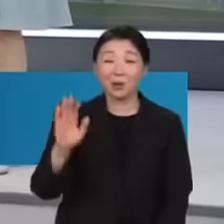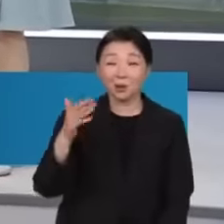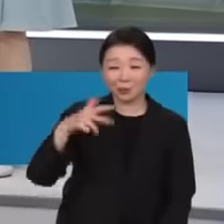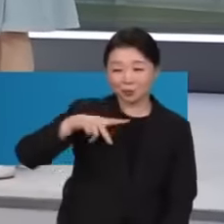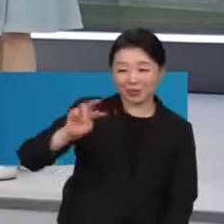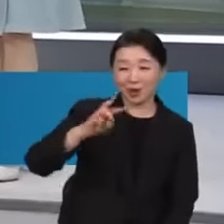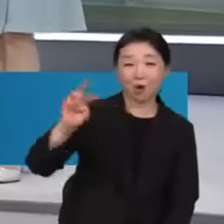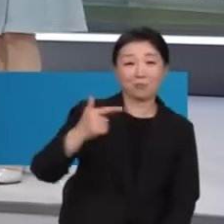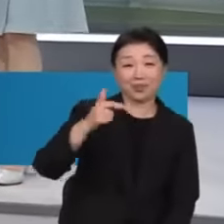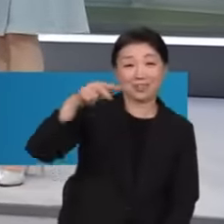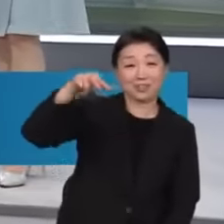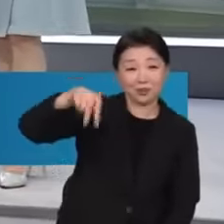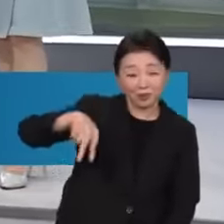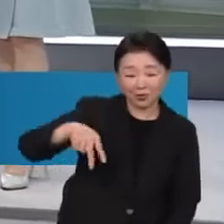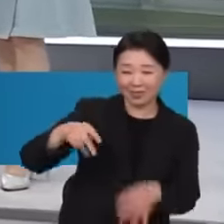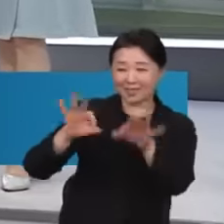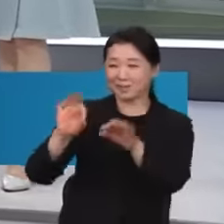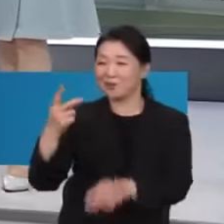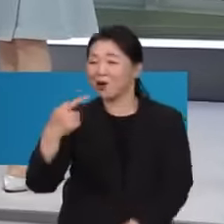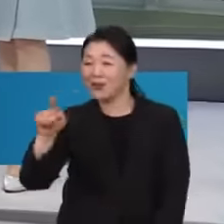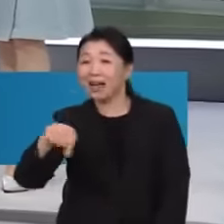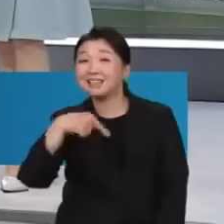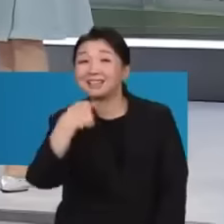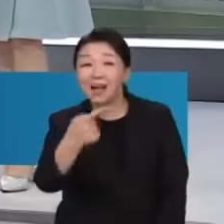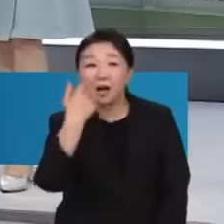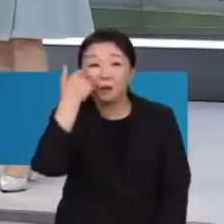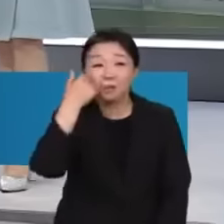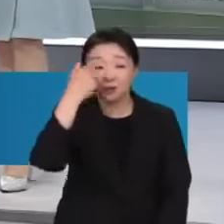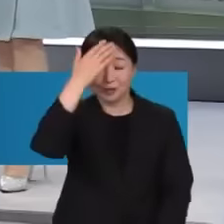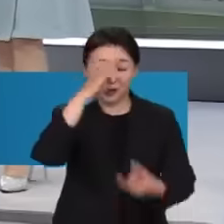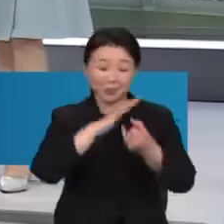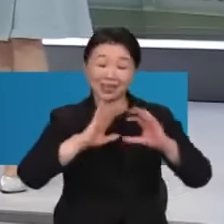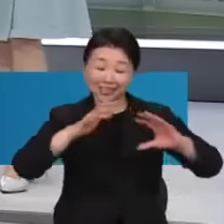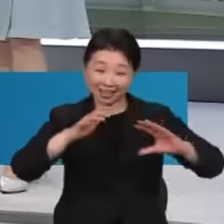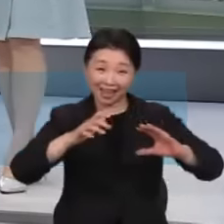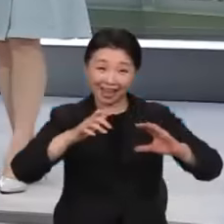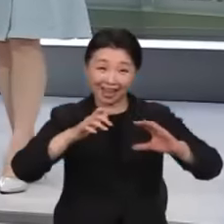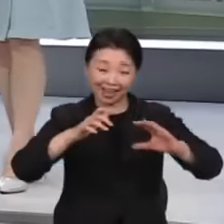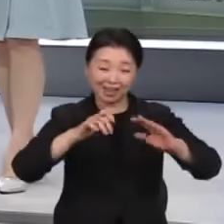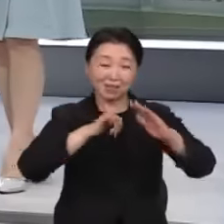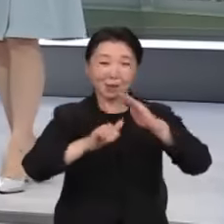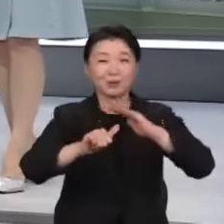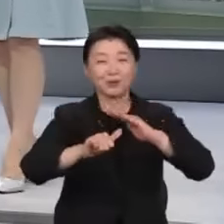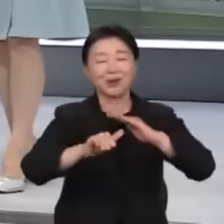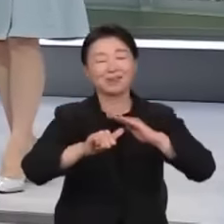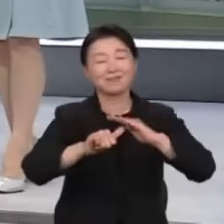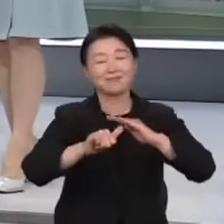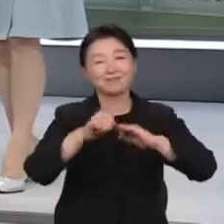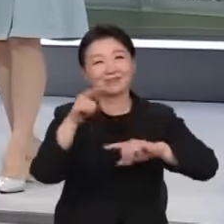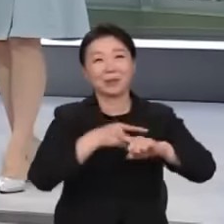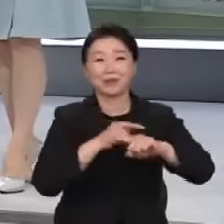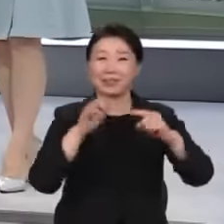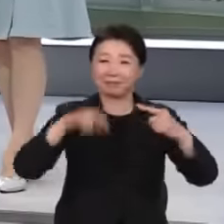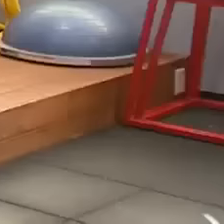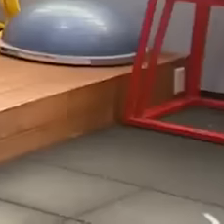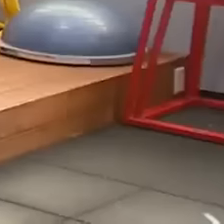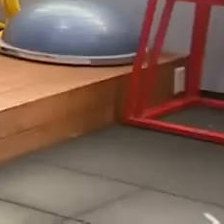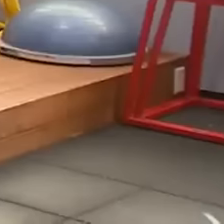서민규 선수가 김연아에 이어 주니어 세계선수권대회 정상에 섰는데요. 오선민 기자가 만나고 왔습니다.